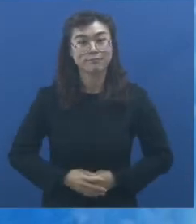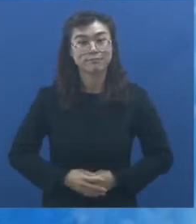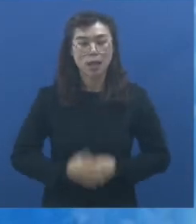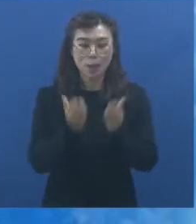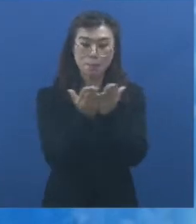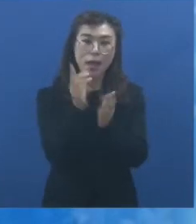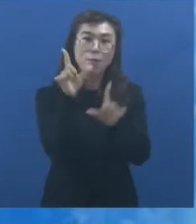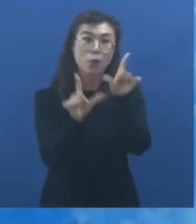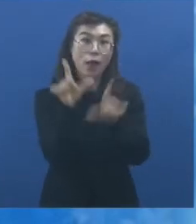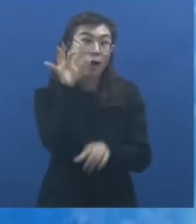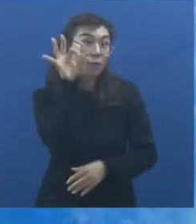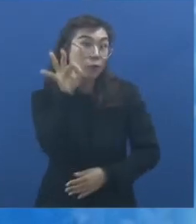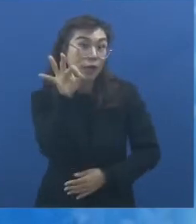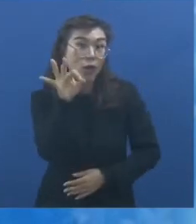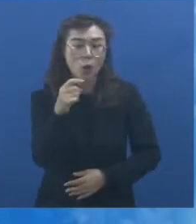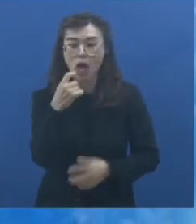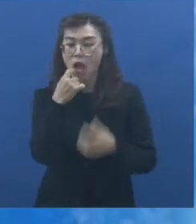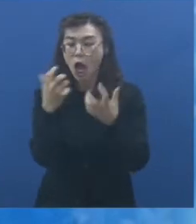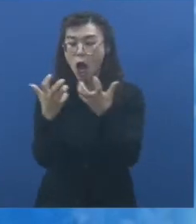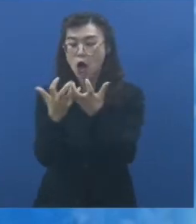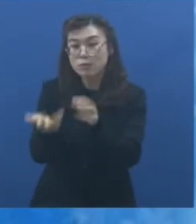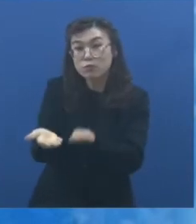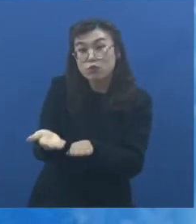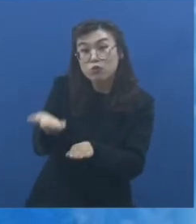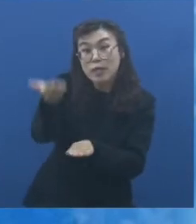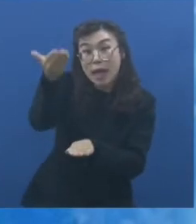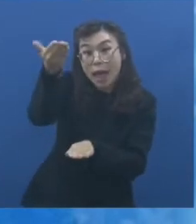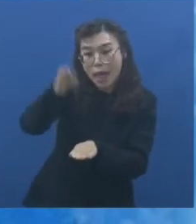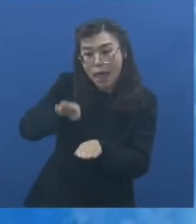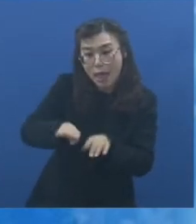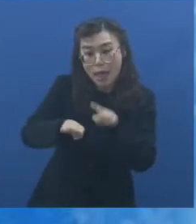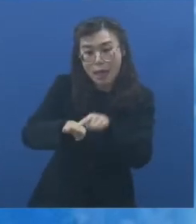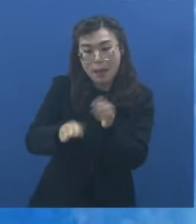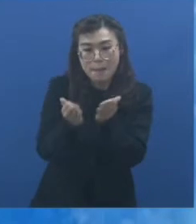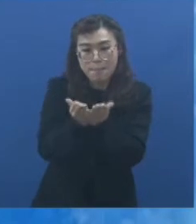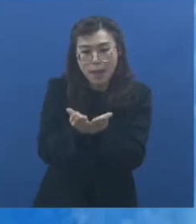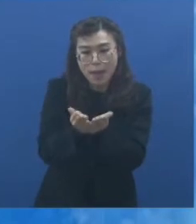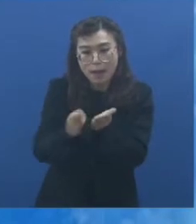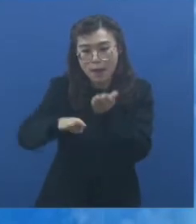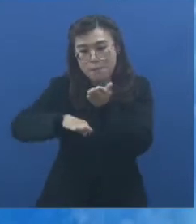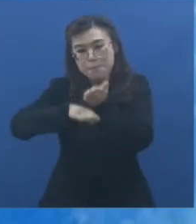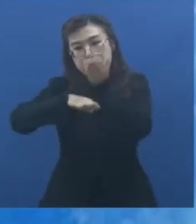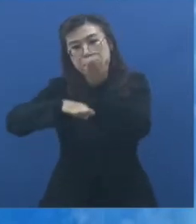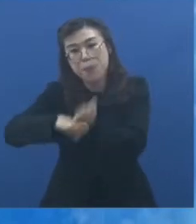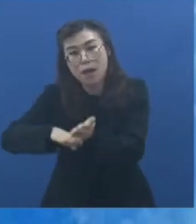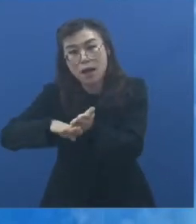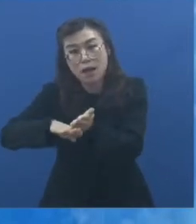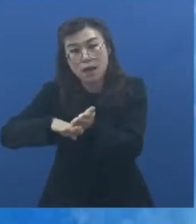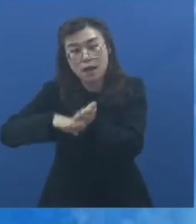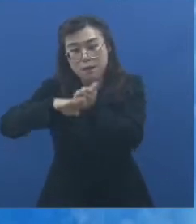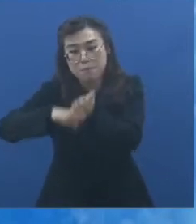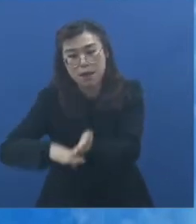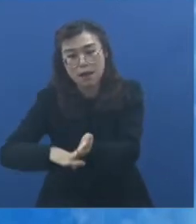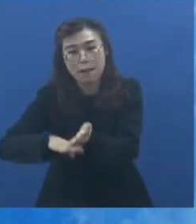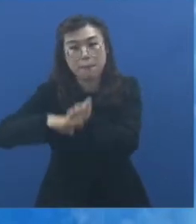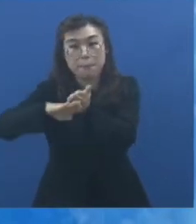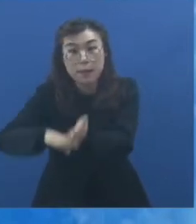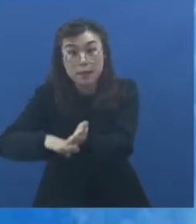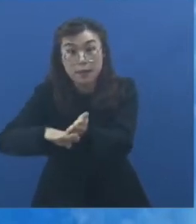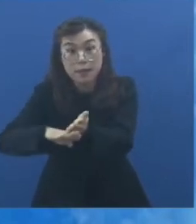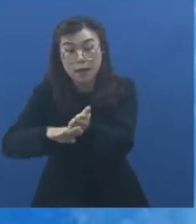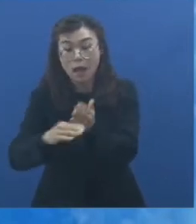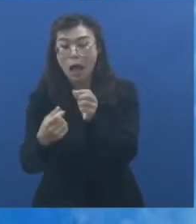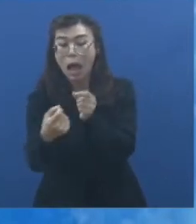한번 볼게요 얼음 위에 올라타서 배인 무게로 얼음을 깨뜨리는 거예요 자 여러분들 조셉이 4 부분이 보이시죠 보이면 보면